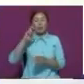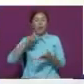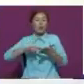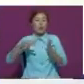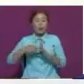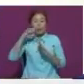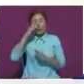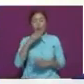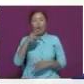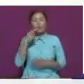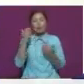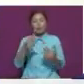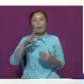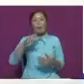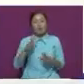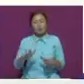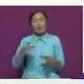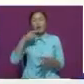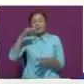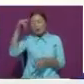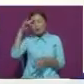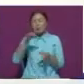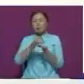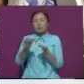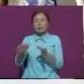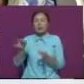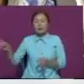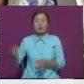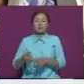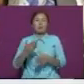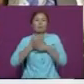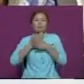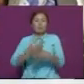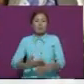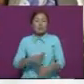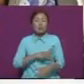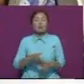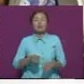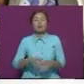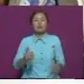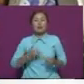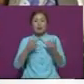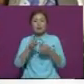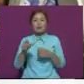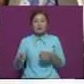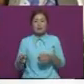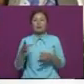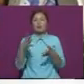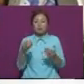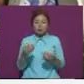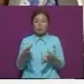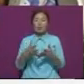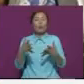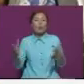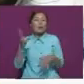Әкесінің айтуынша, оларға Маңғыстаудан ғана емес, Қазақстанның түпкір-түпкірінен тұрғындар көмек қолын созған. Игі іс жасаймын деушілердің легі әлі де таусылар